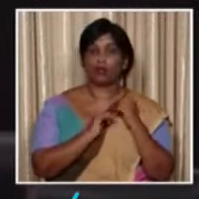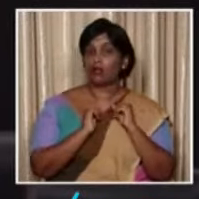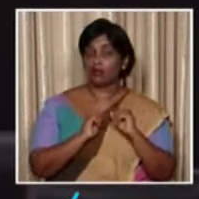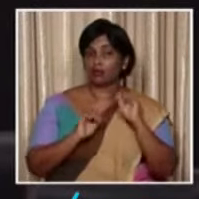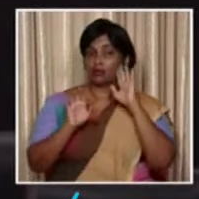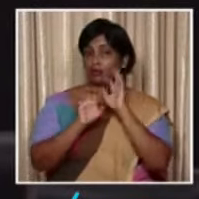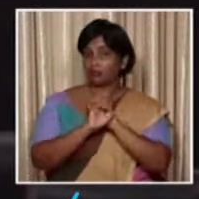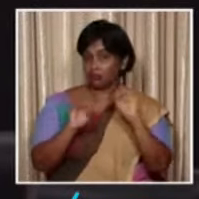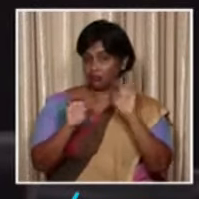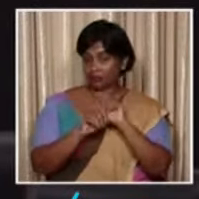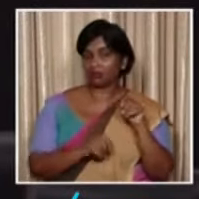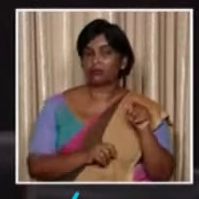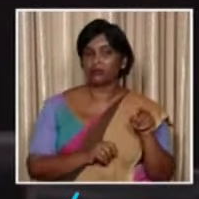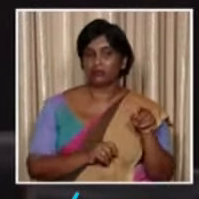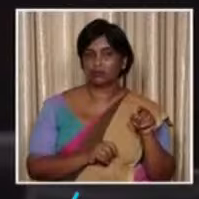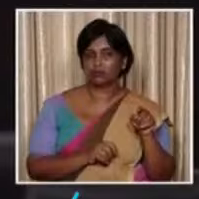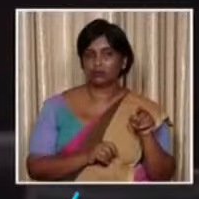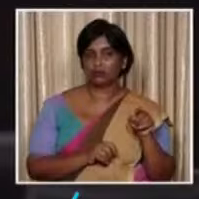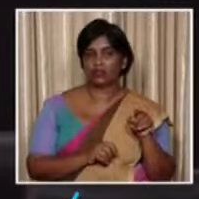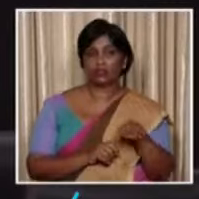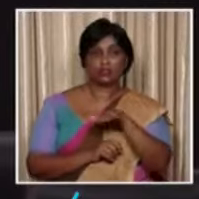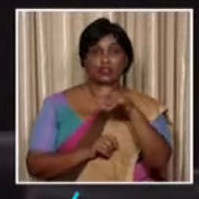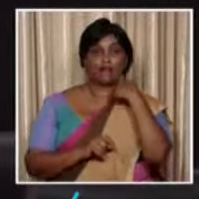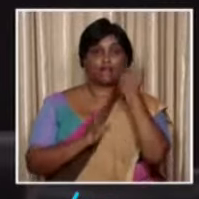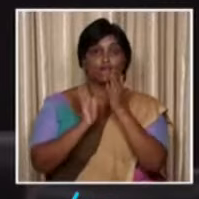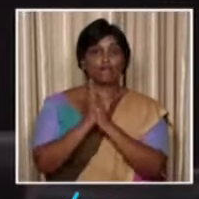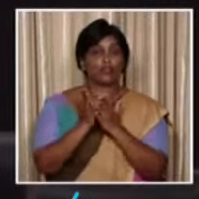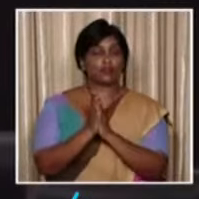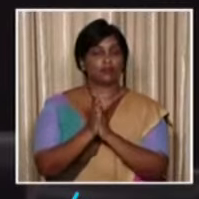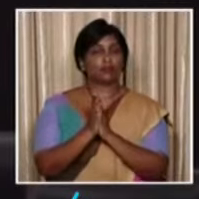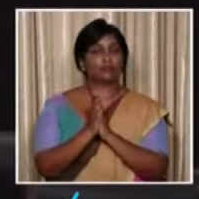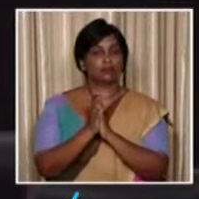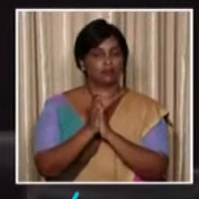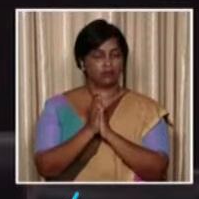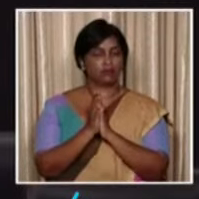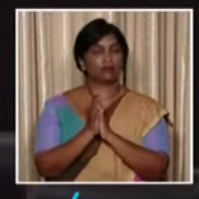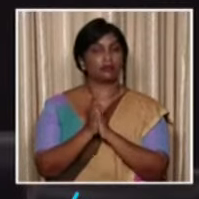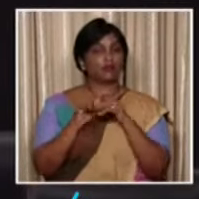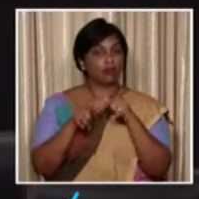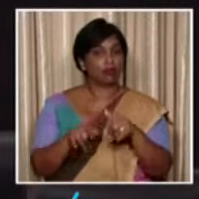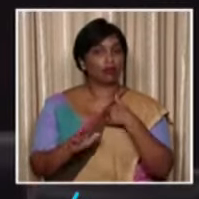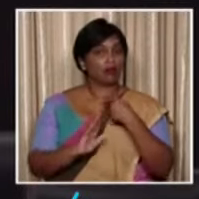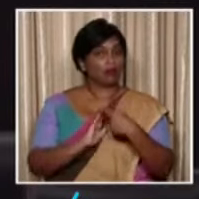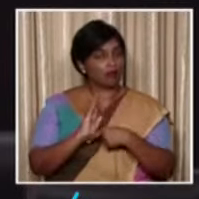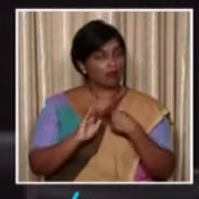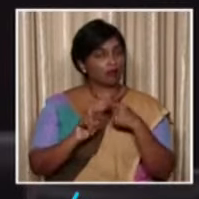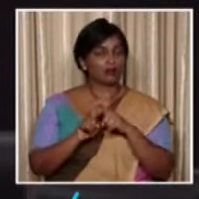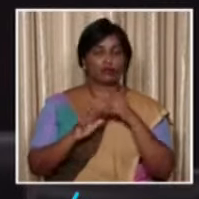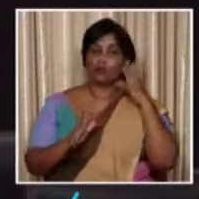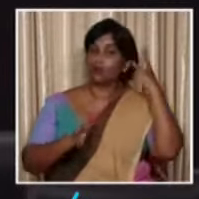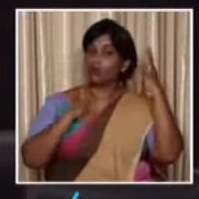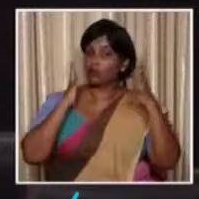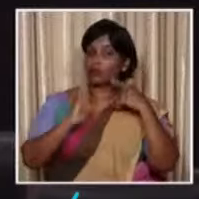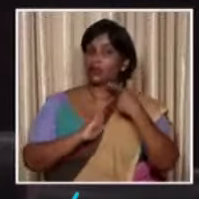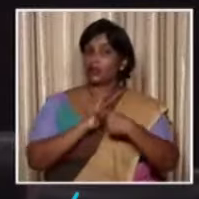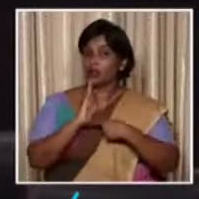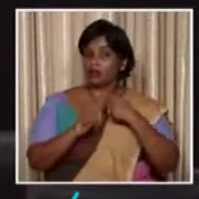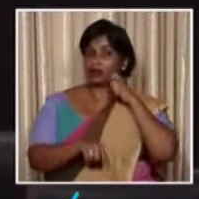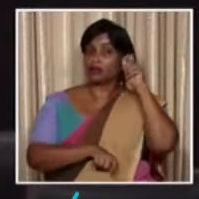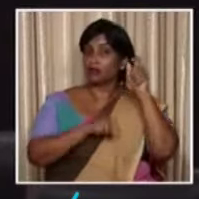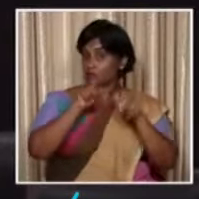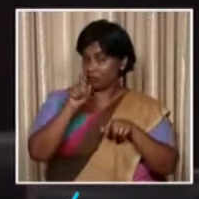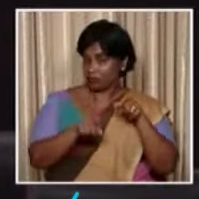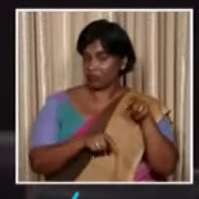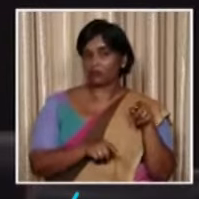प्रकाश कराने मैं समाज माध्य वल मैं आपे रटर सह लोके इन श्रीलांकिक पुरवैसी